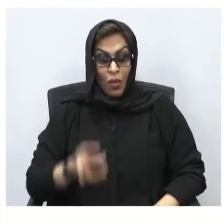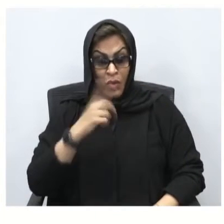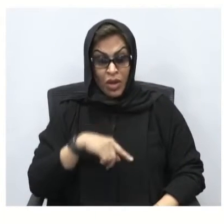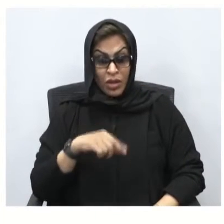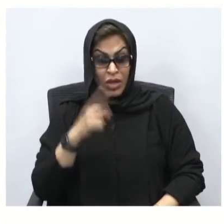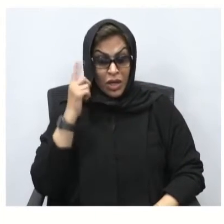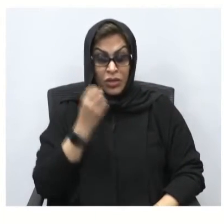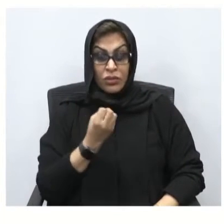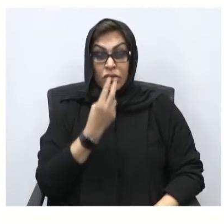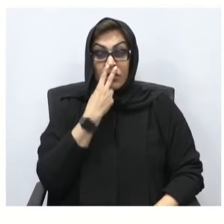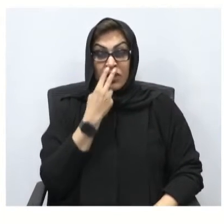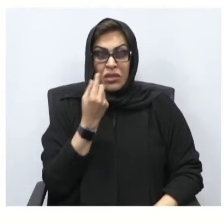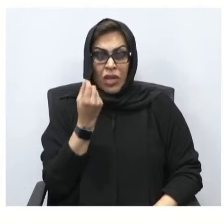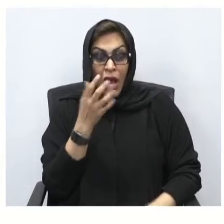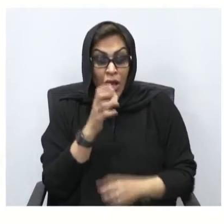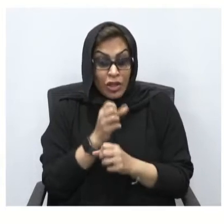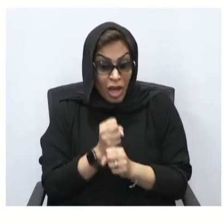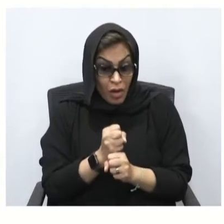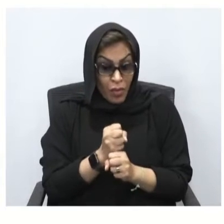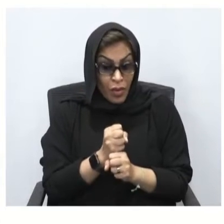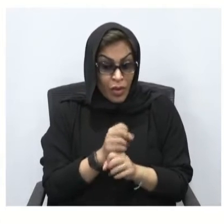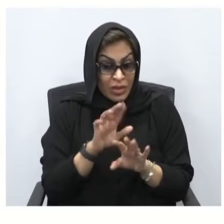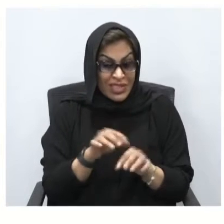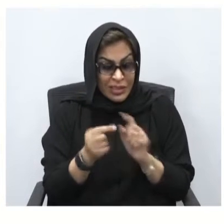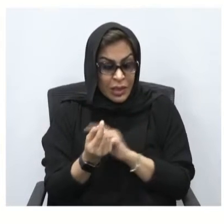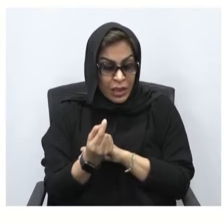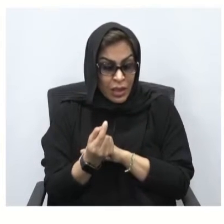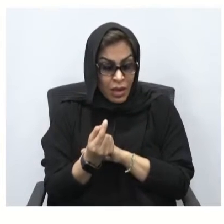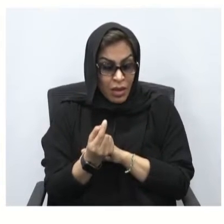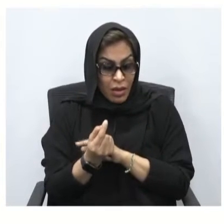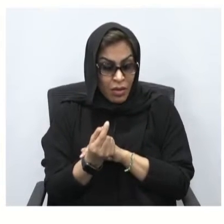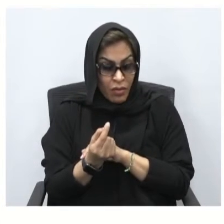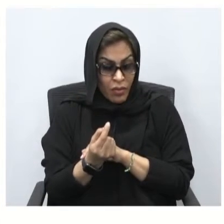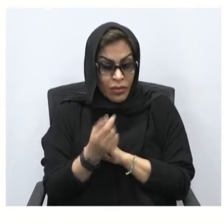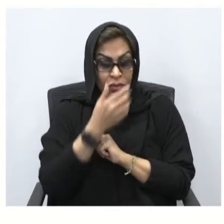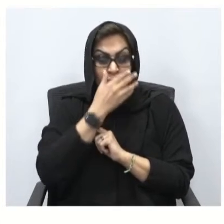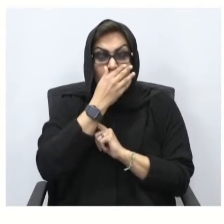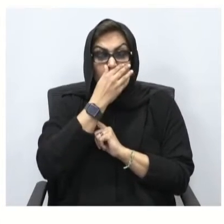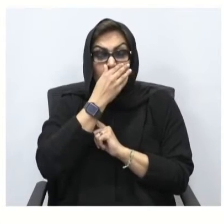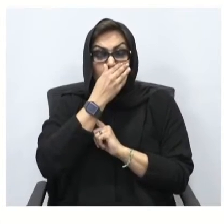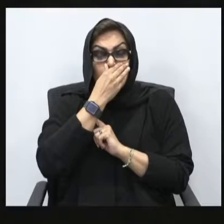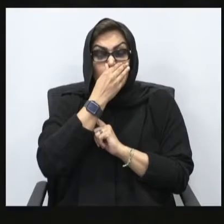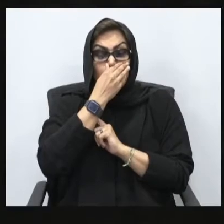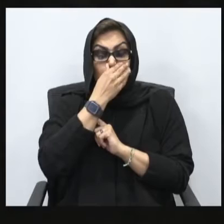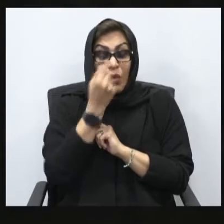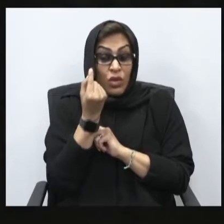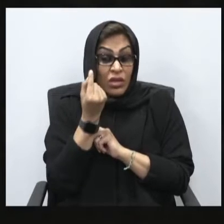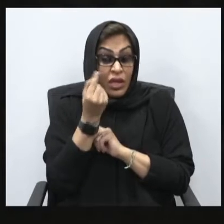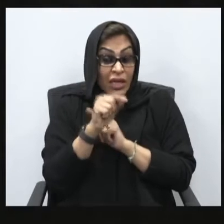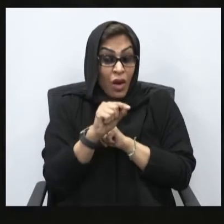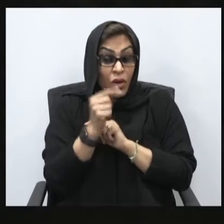بالتنفس ولو ب مثلا نقول دقيقه لفتره مع معينه هل نقدر نكتم